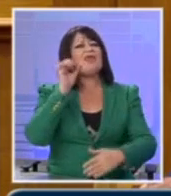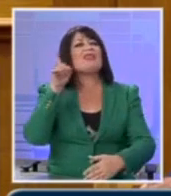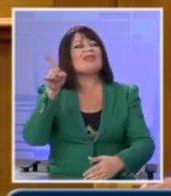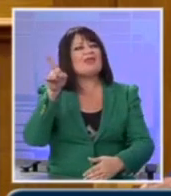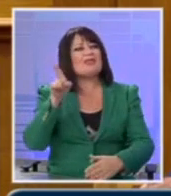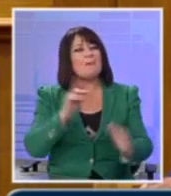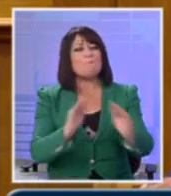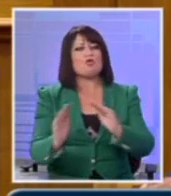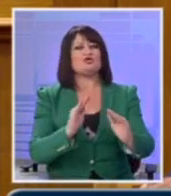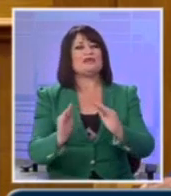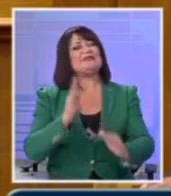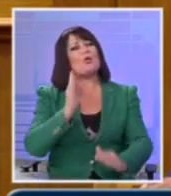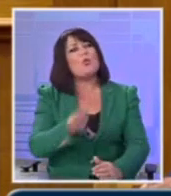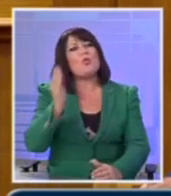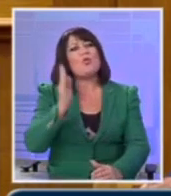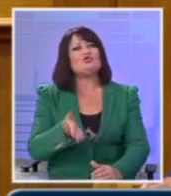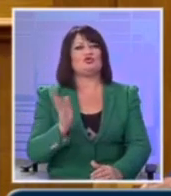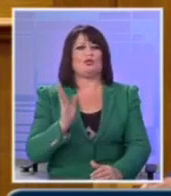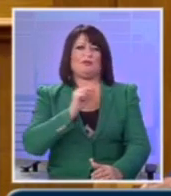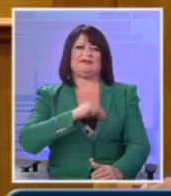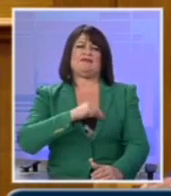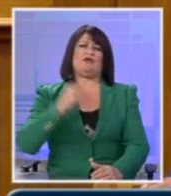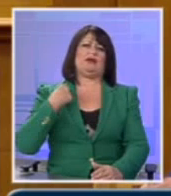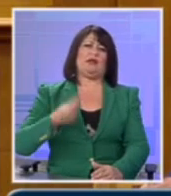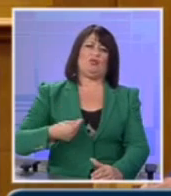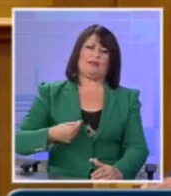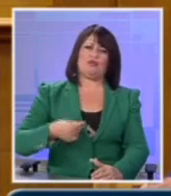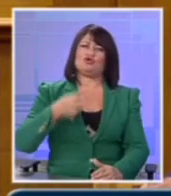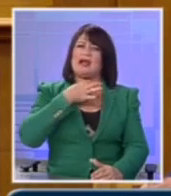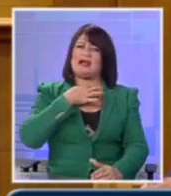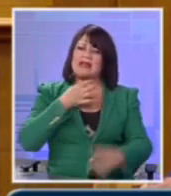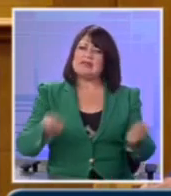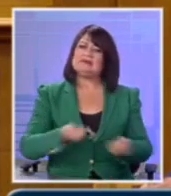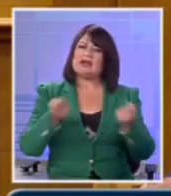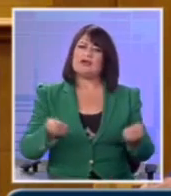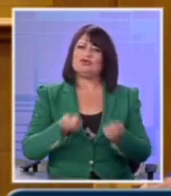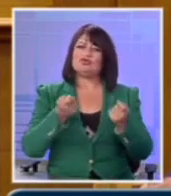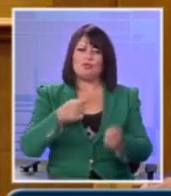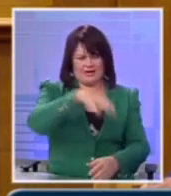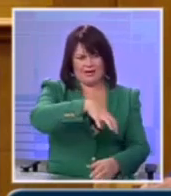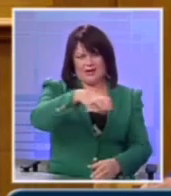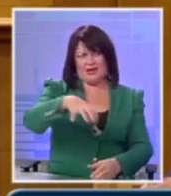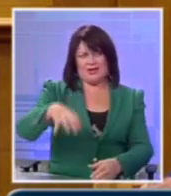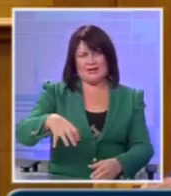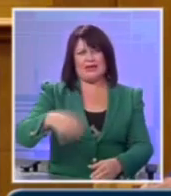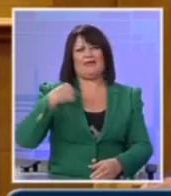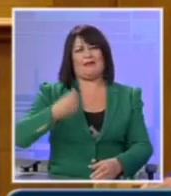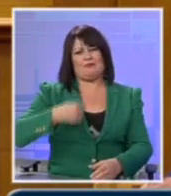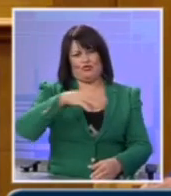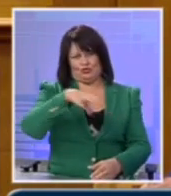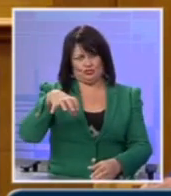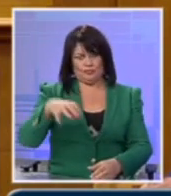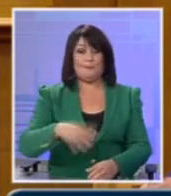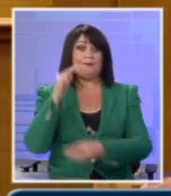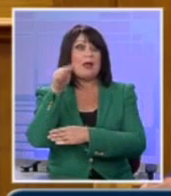στο μέγιστο δυνατό βαθμό συμφέροντα του δημοσίου και ανάγκες των εργαζομένων, των τοπικών κοινωνιών και των Δήμων.